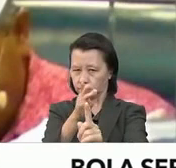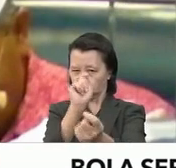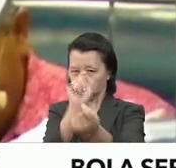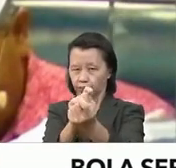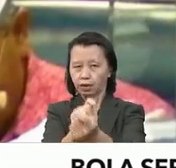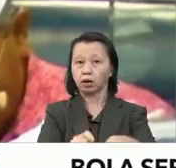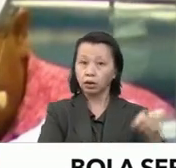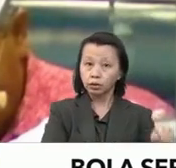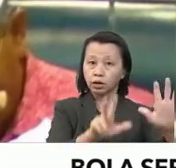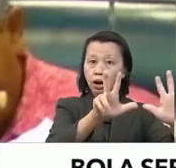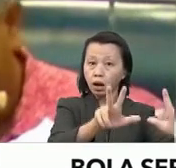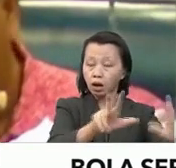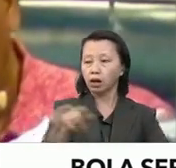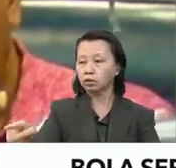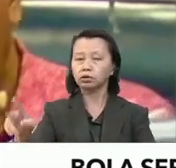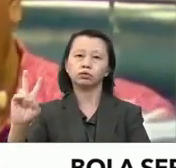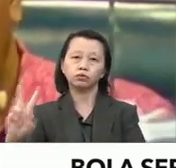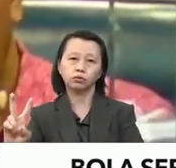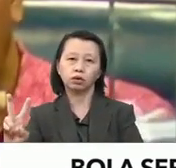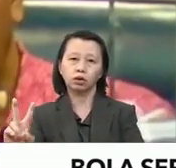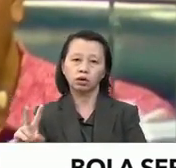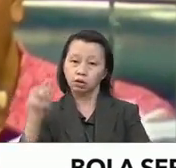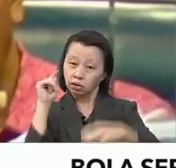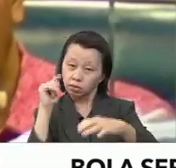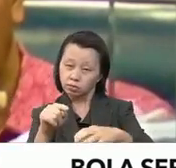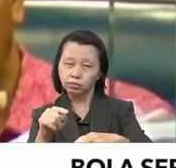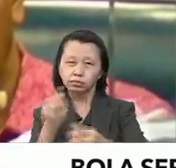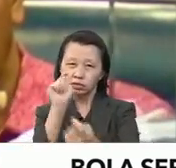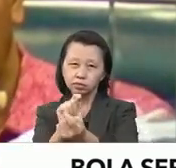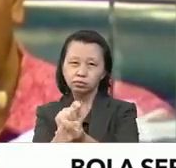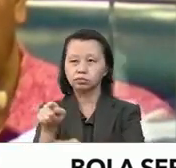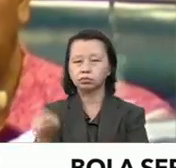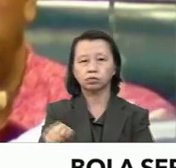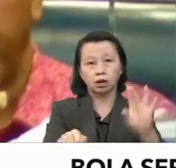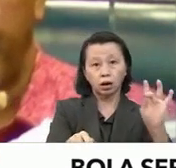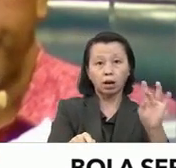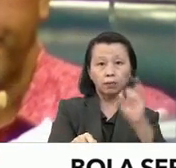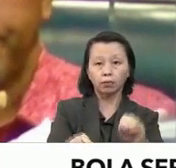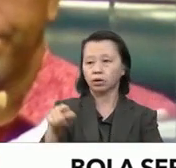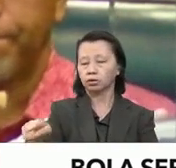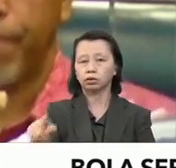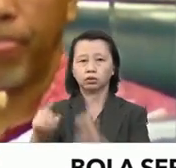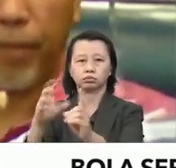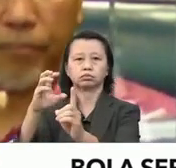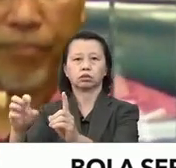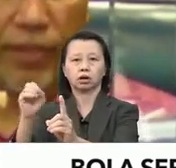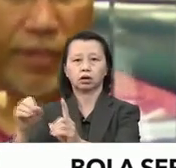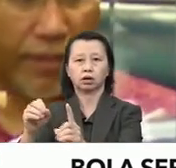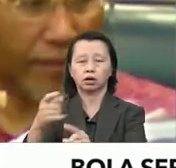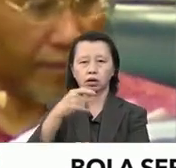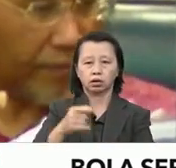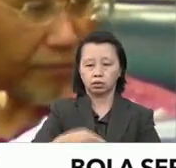cobaan tepat Safa winkey lapan dipola Duo syuting ekskresi ataupun ketepatan syafawi 80 dipola 100